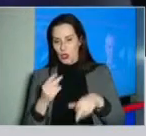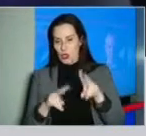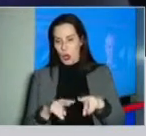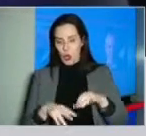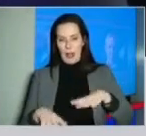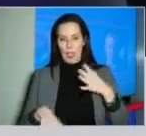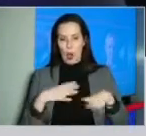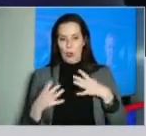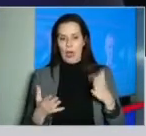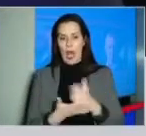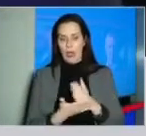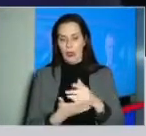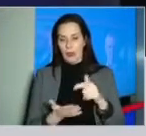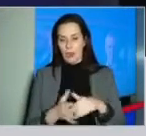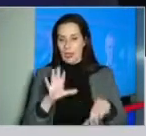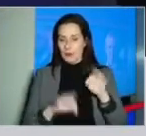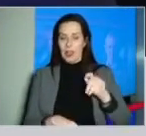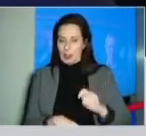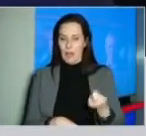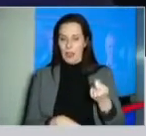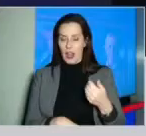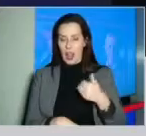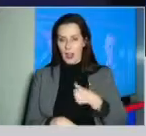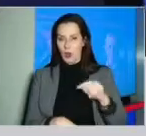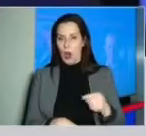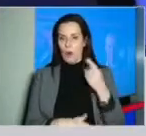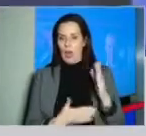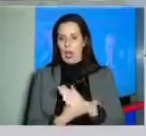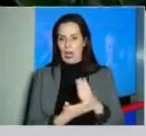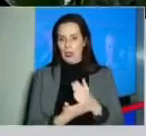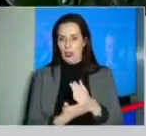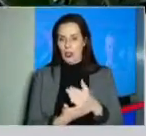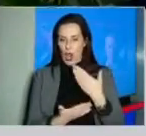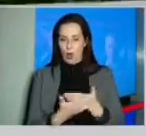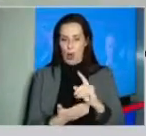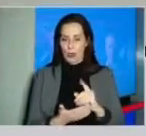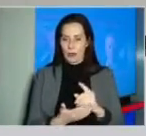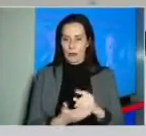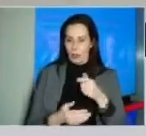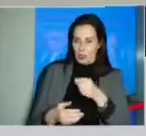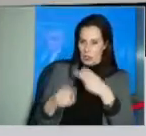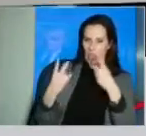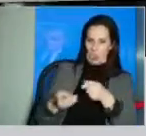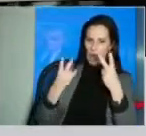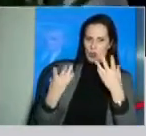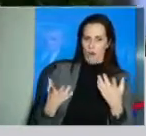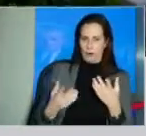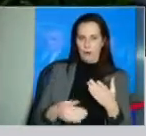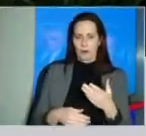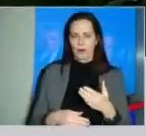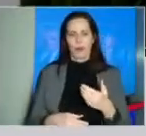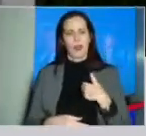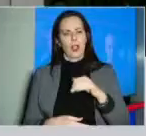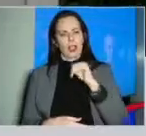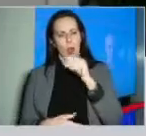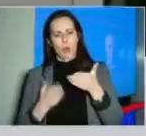לכעוס על ההחלטה ולהצביע דווקא לנו למרות ההחלטה הזו שחלילה... זה שווה לכם, זה משתלם לכם, לא חבר הכנסת זוהר?